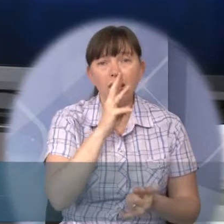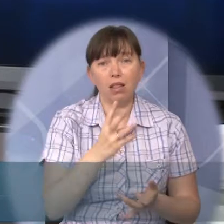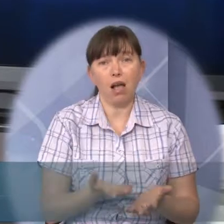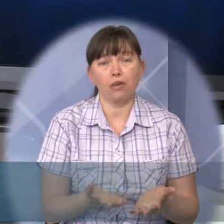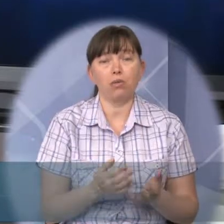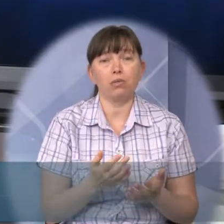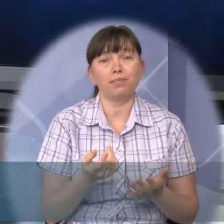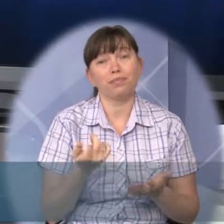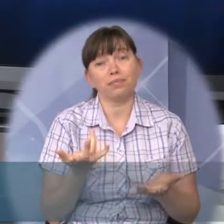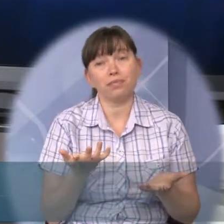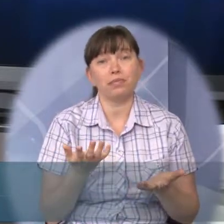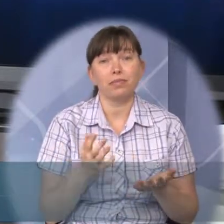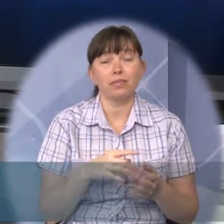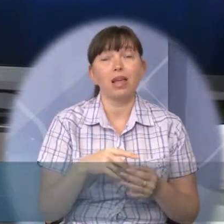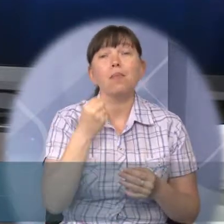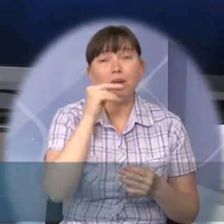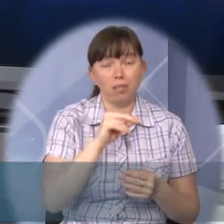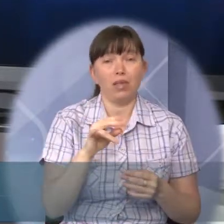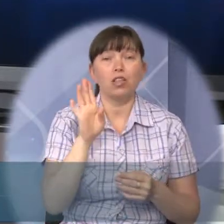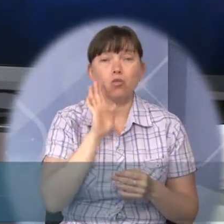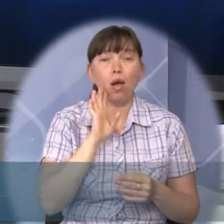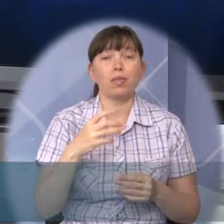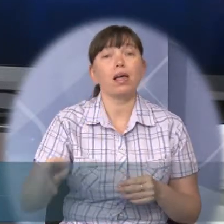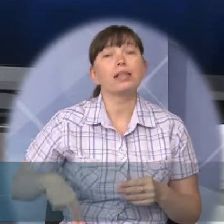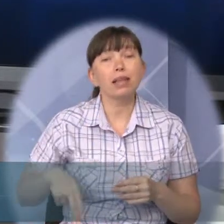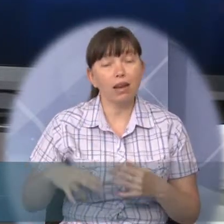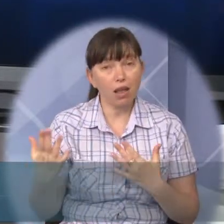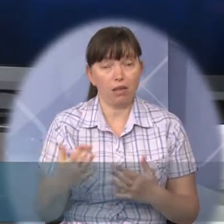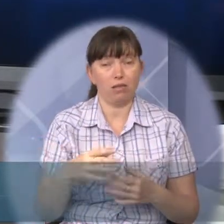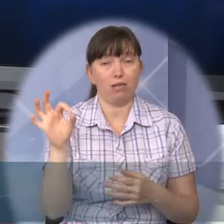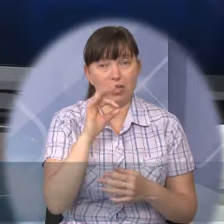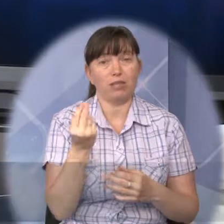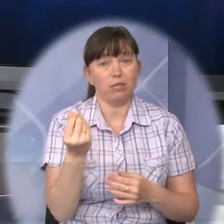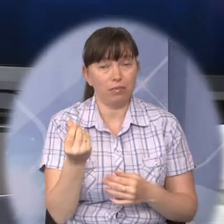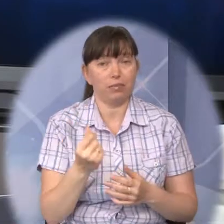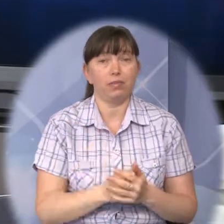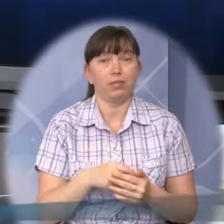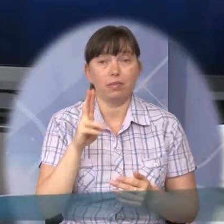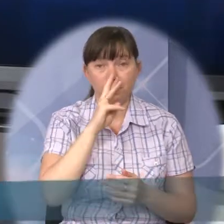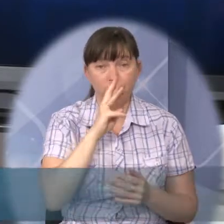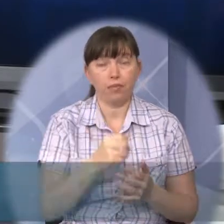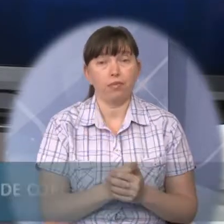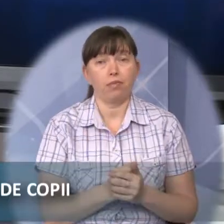cred că mai bine ar vorbi doamna director despre motivația financiară pentru